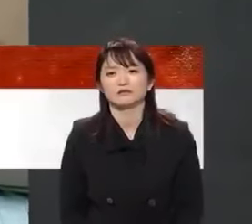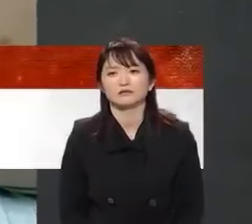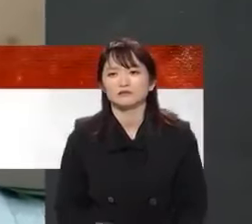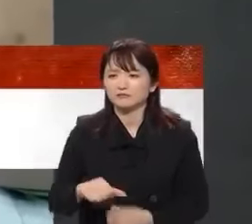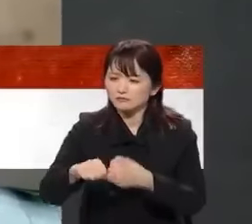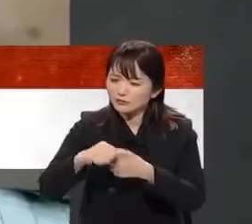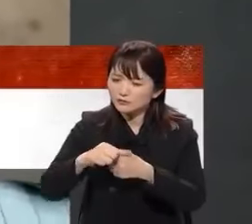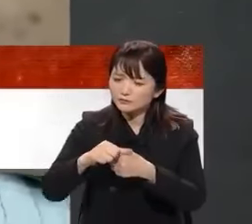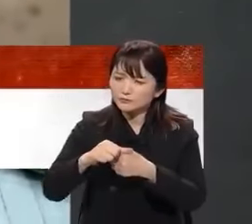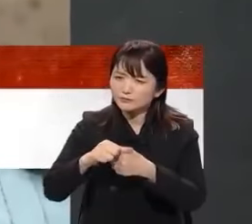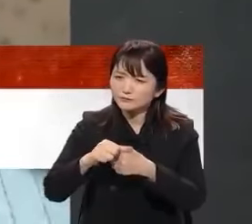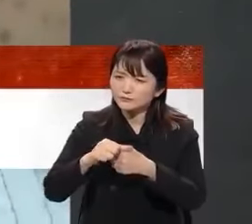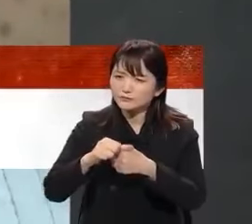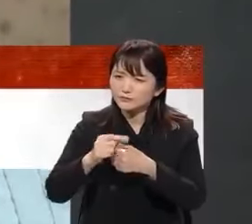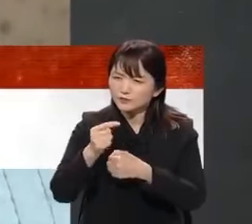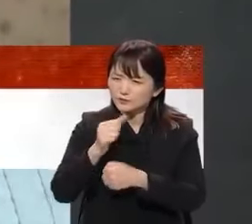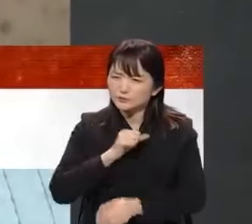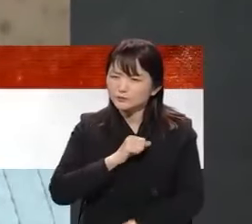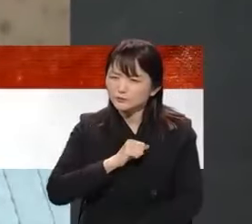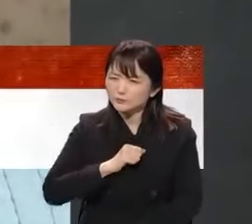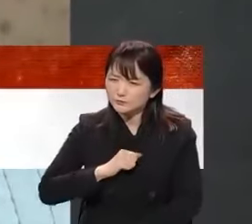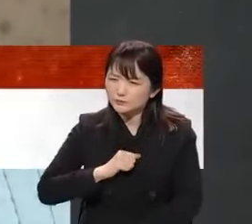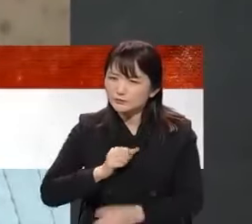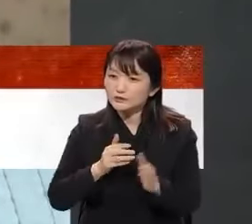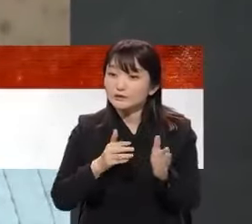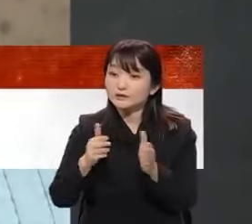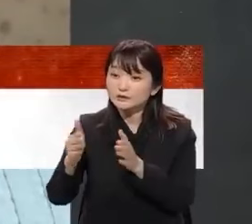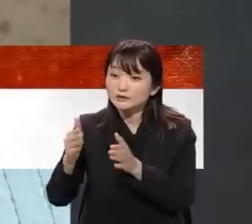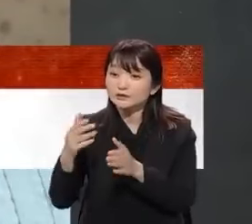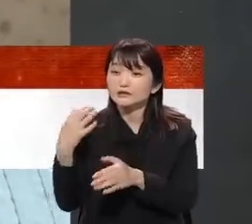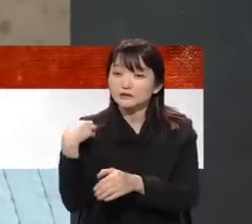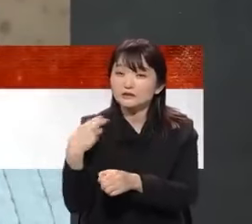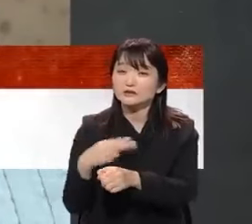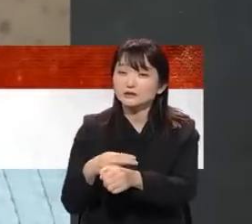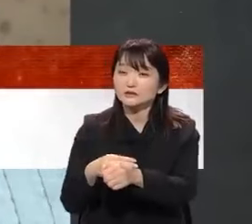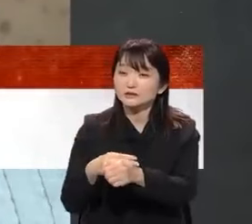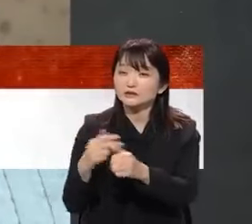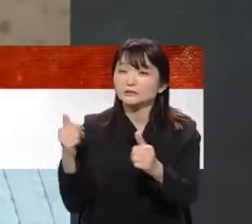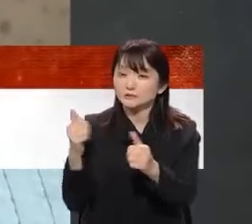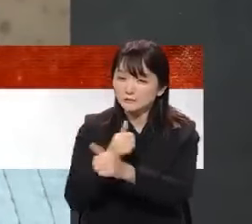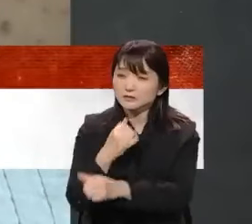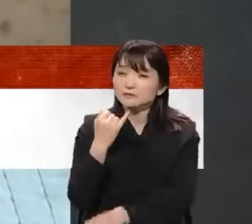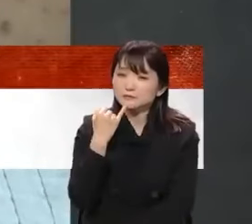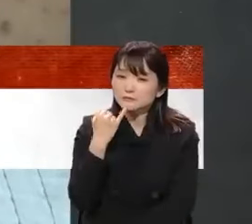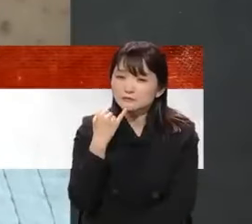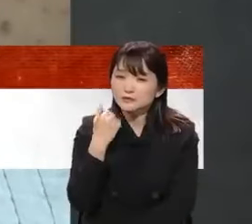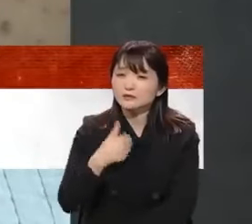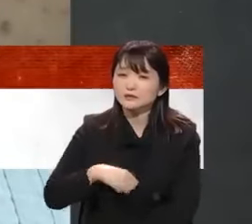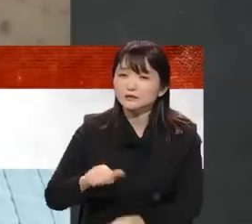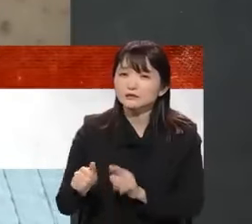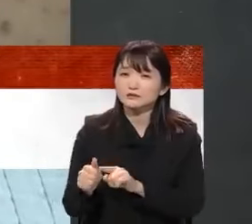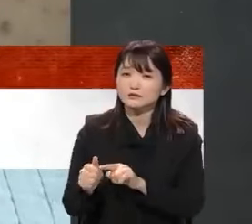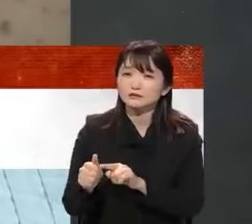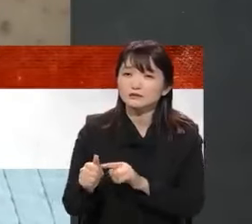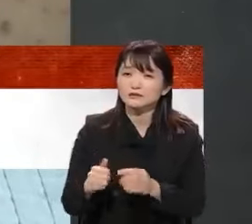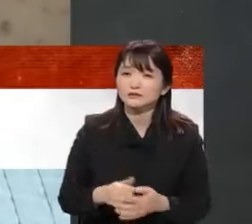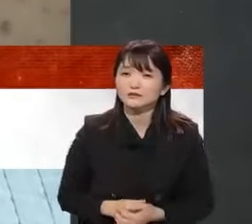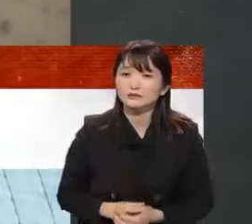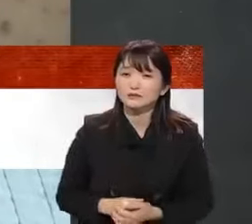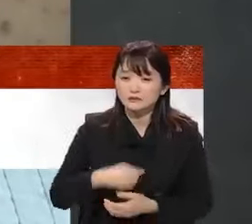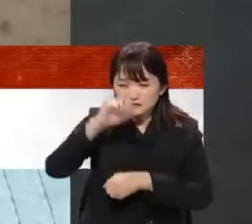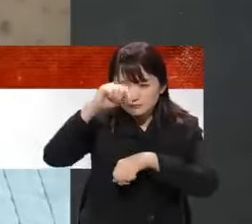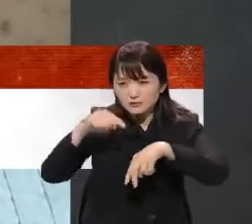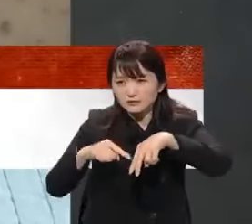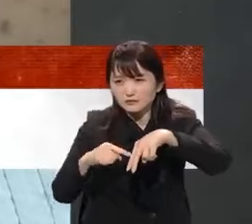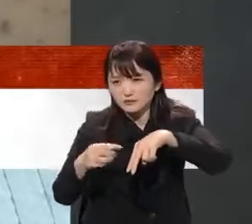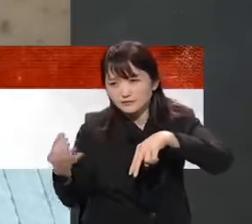5학년 좀만 버티면 돼. 이제 넘어가니까 다른 세대 바뀌니까 해 지나가면 괜찮아 아들. 근데 이게 또 이제 허벅지를 보고